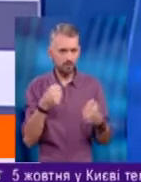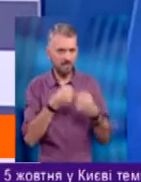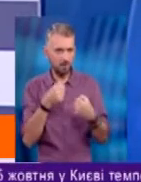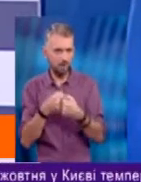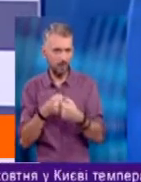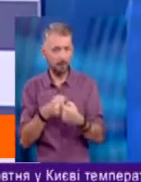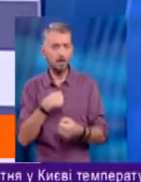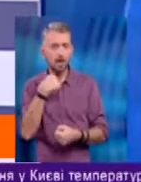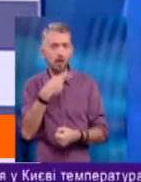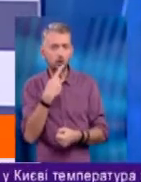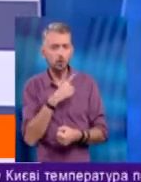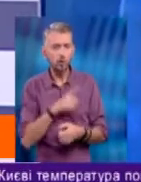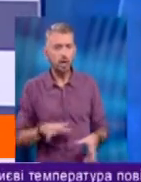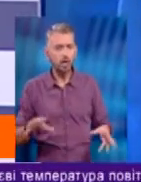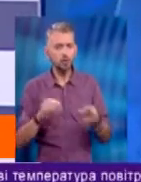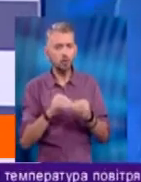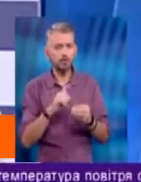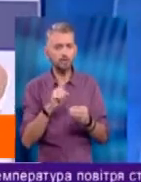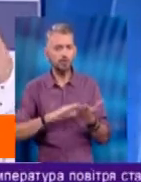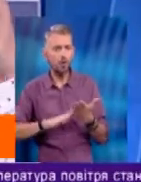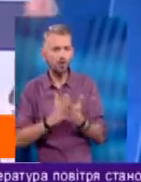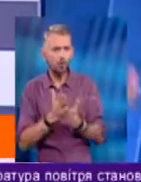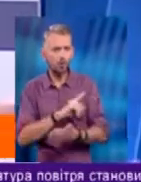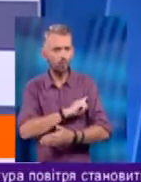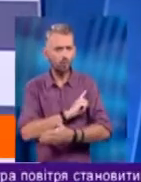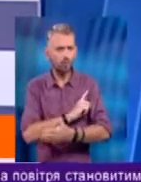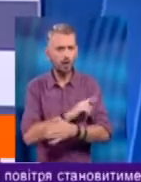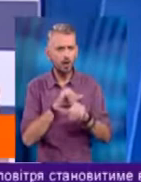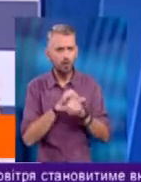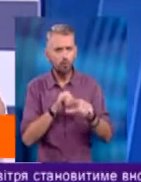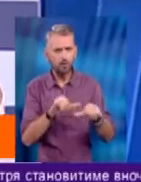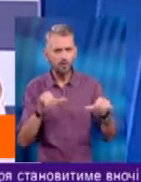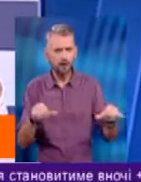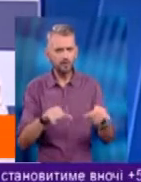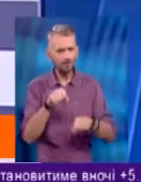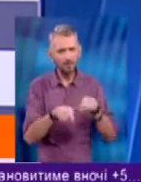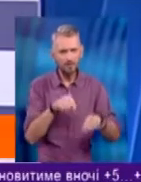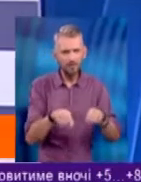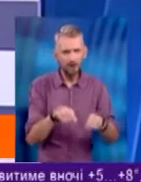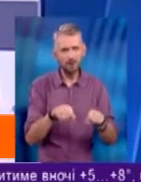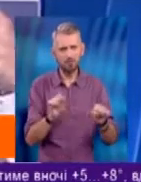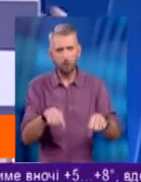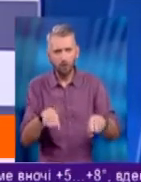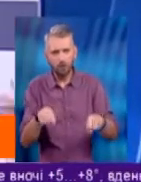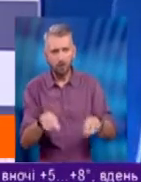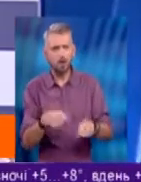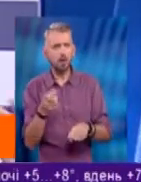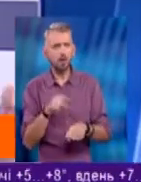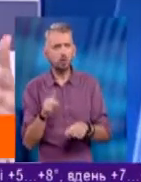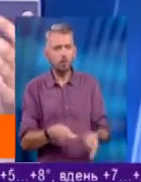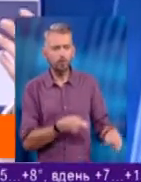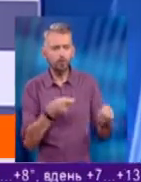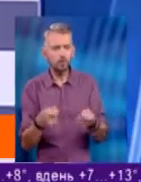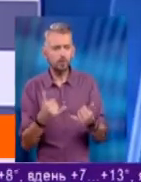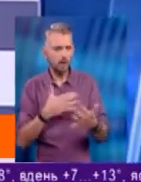що разом з політикою посиленою популяризації двоколісних транспортних засобів, або з тим, що ввозяться зараз